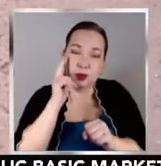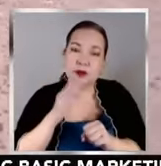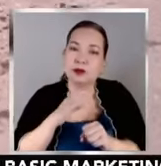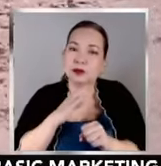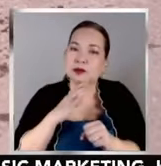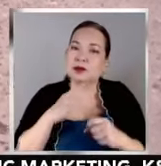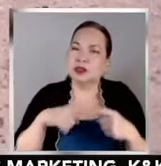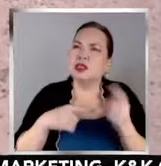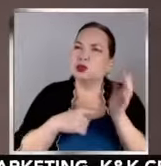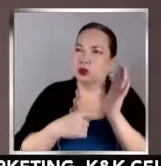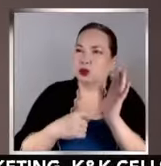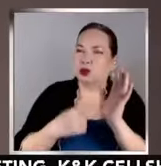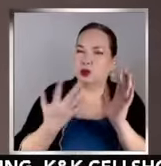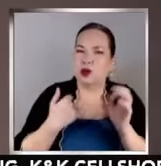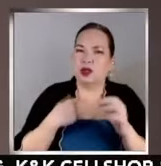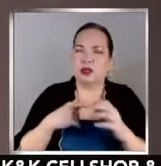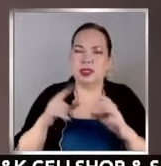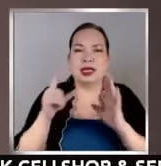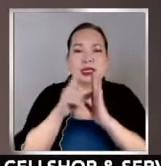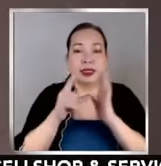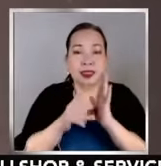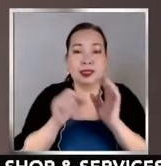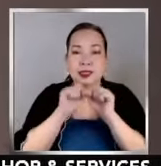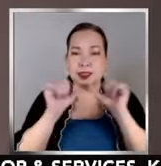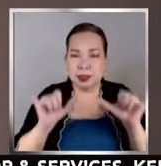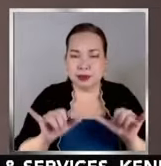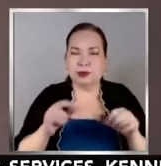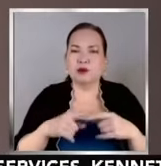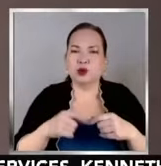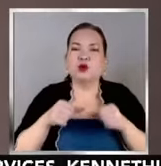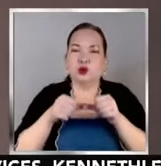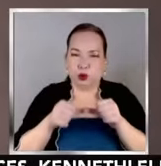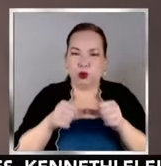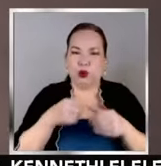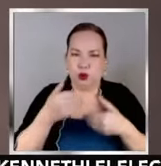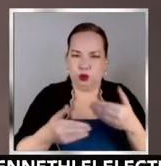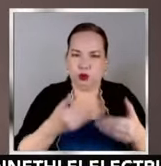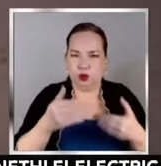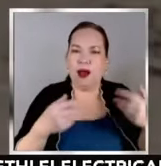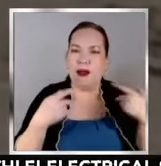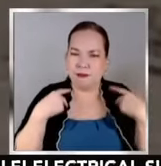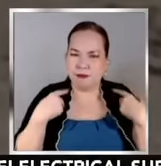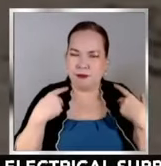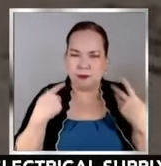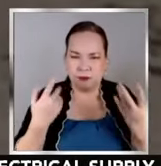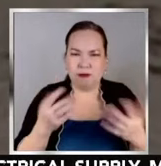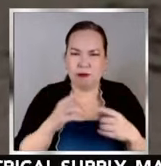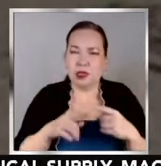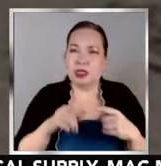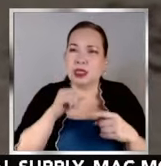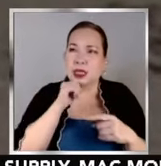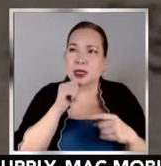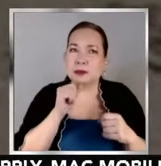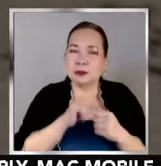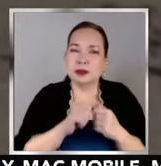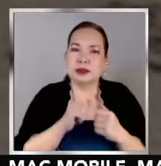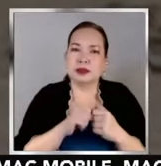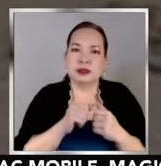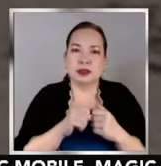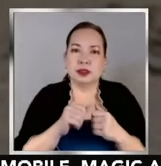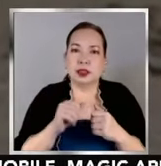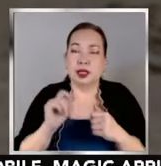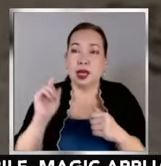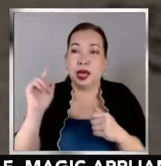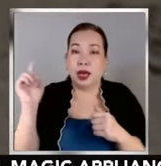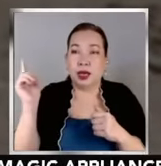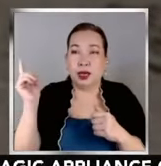ating legal system. So, operational lahat, kaya hindi naman sinasanto ng buong gobyerno kung sino man ang